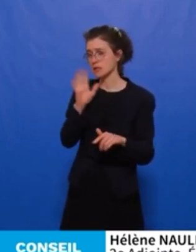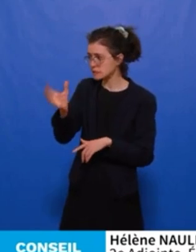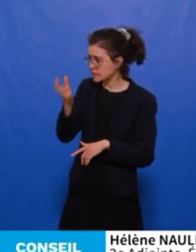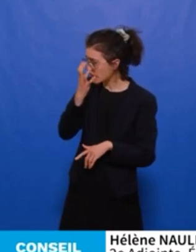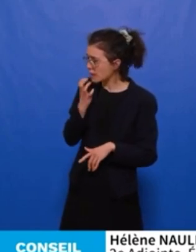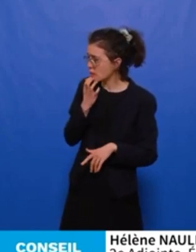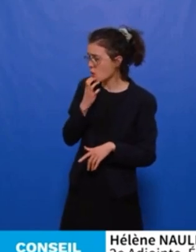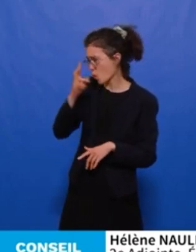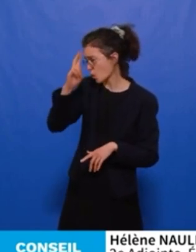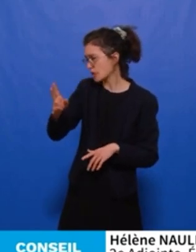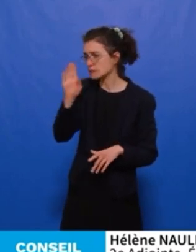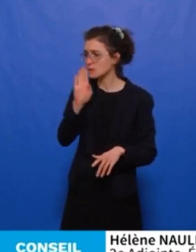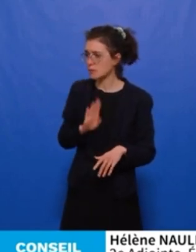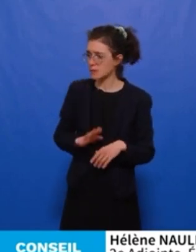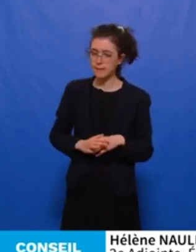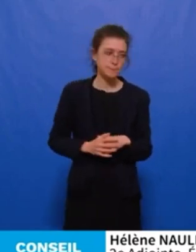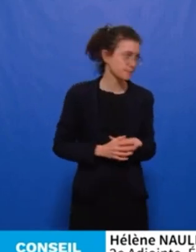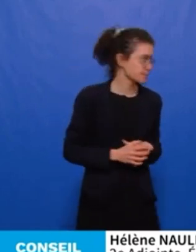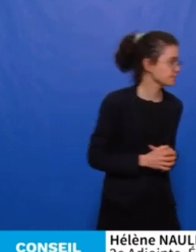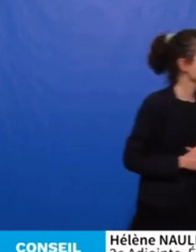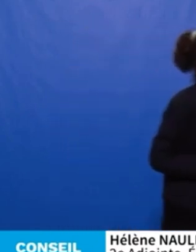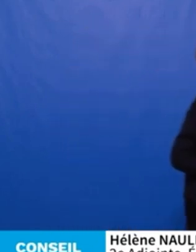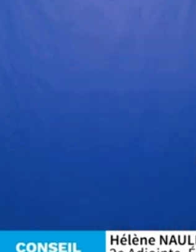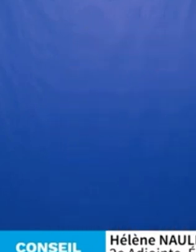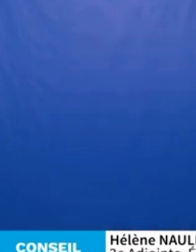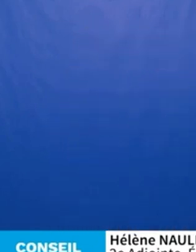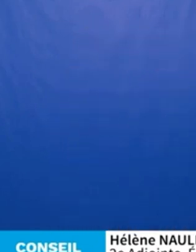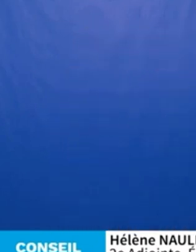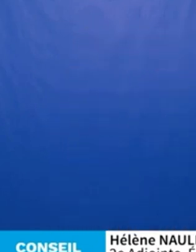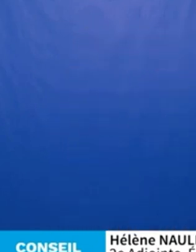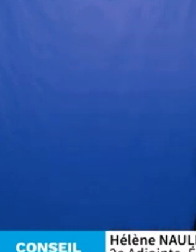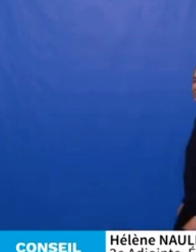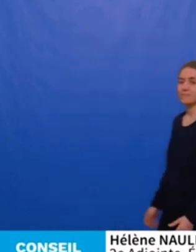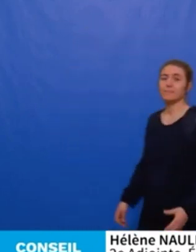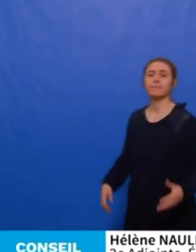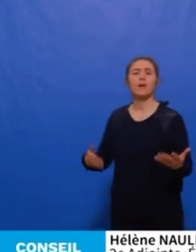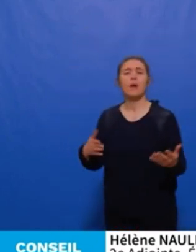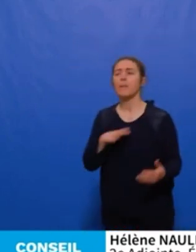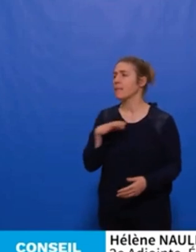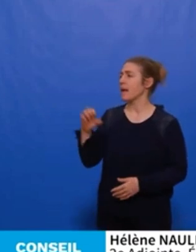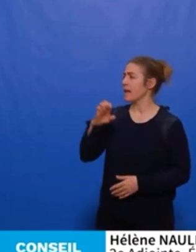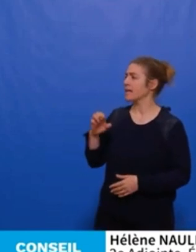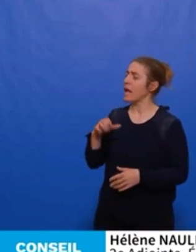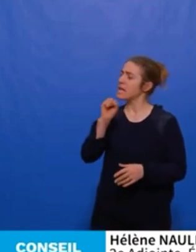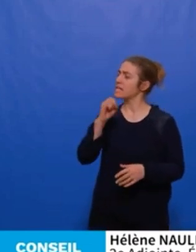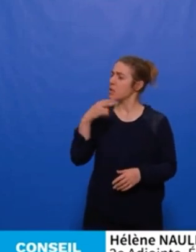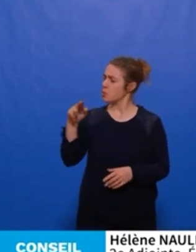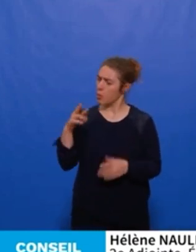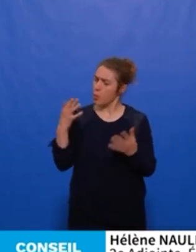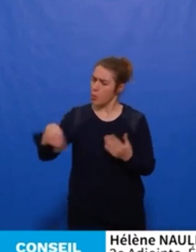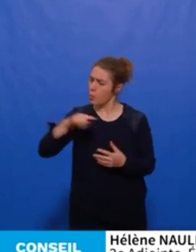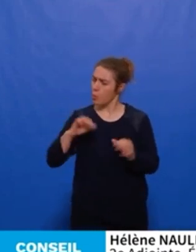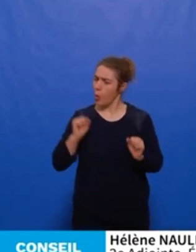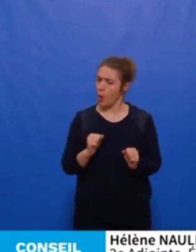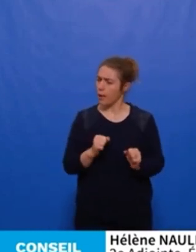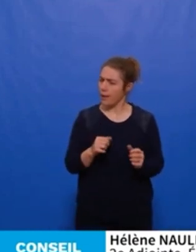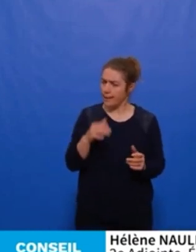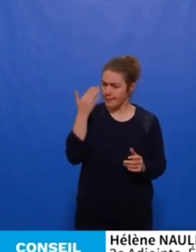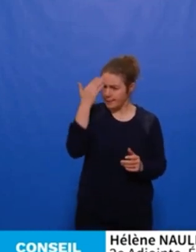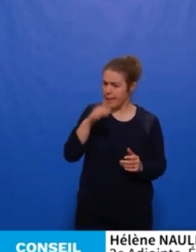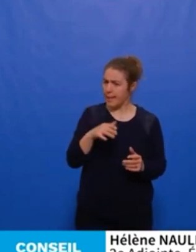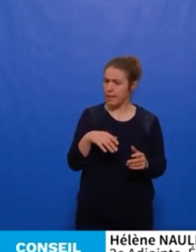plaît. Autrement dit aussi, Madame El Haïry, le SNU, vous avez su écouter la jeunesse et vous avez su